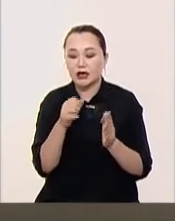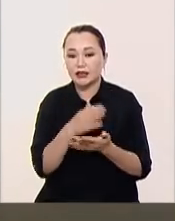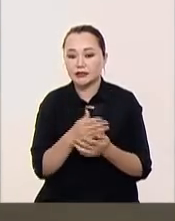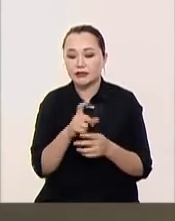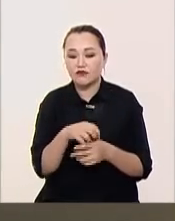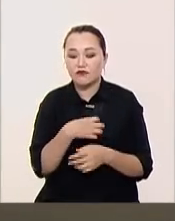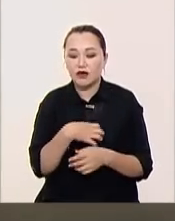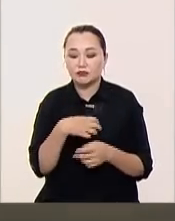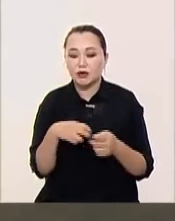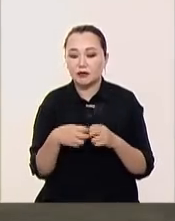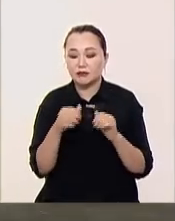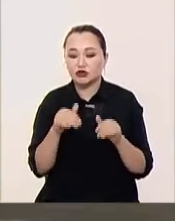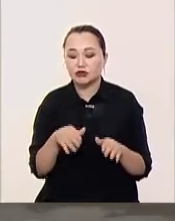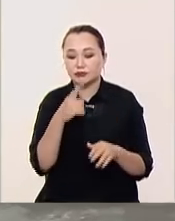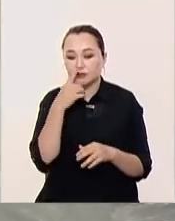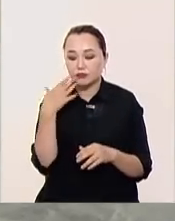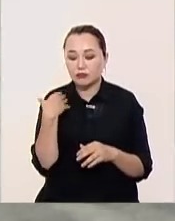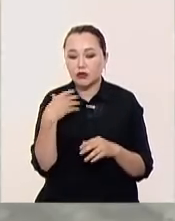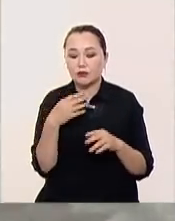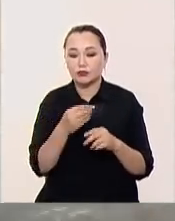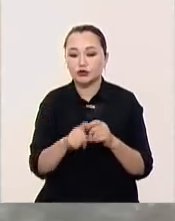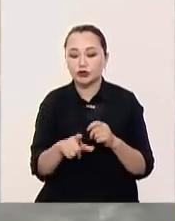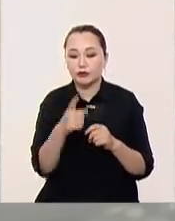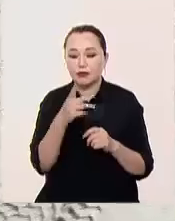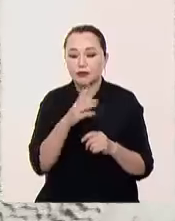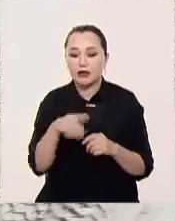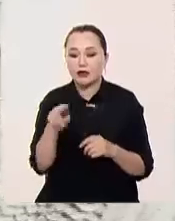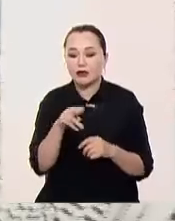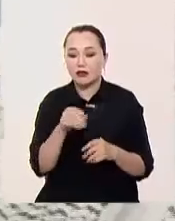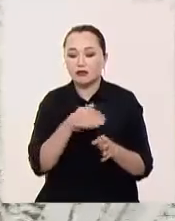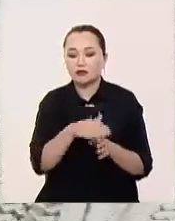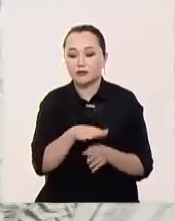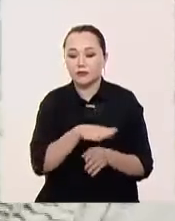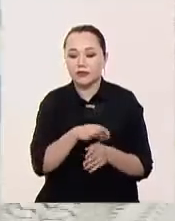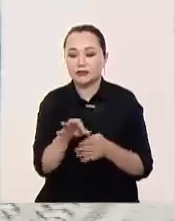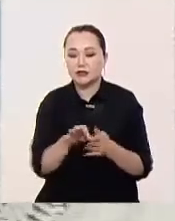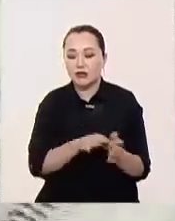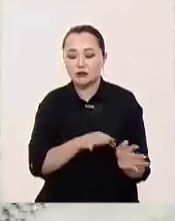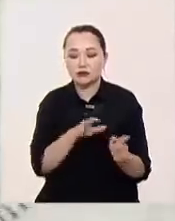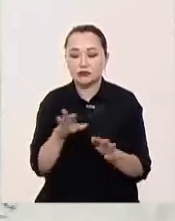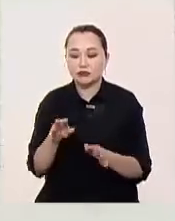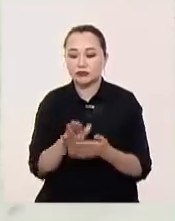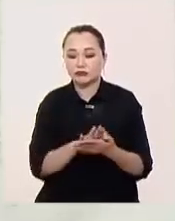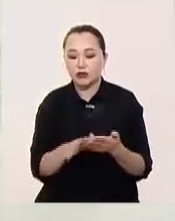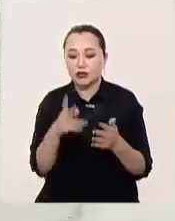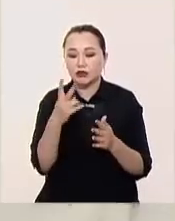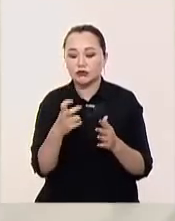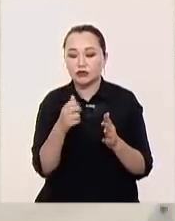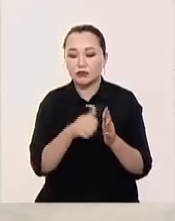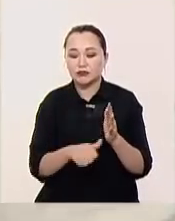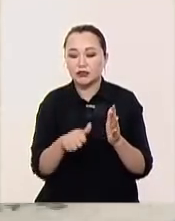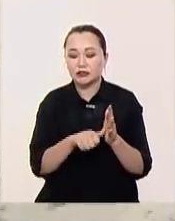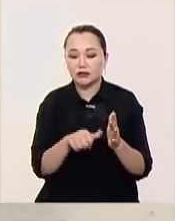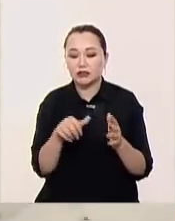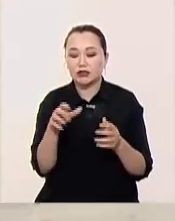маңызды мәселені шешуге былтыр республикалық бюджеттен 1 миллиард теңге бөлінген. Мамандар бірден іске кірісіп, 266 гектардан астам жерге